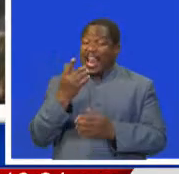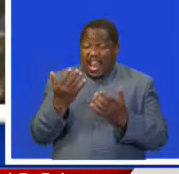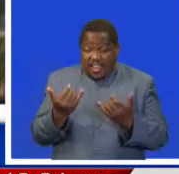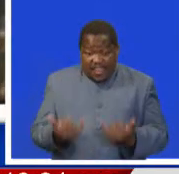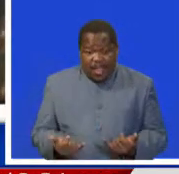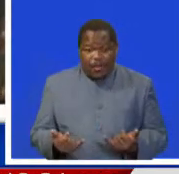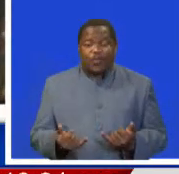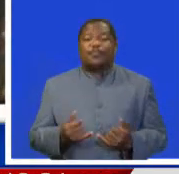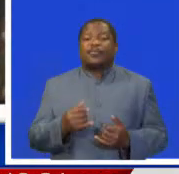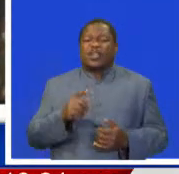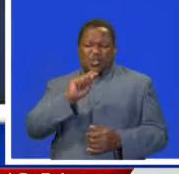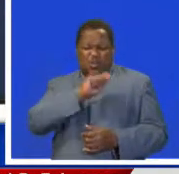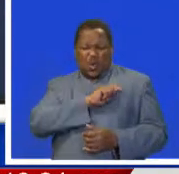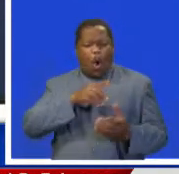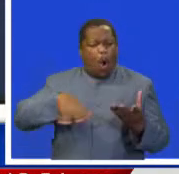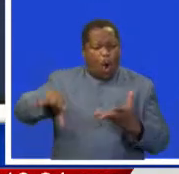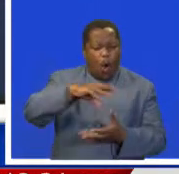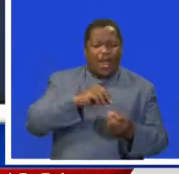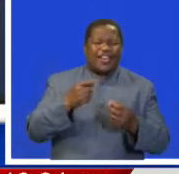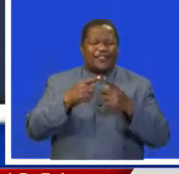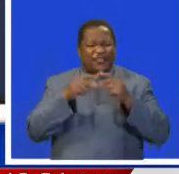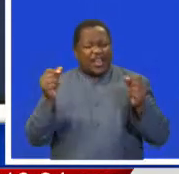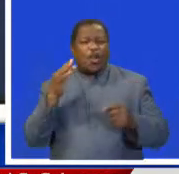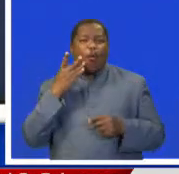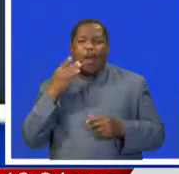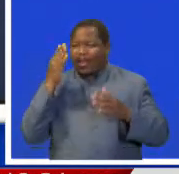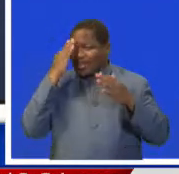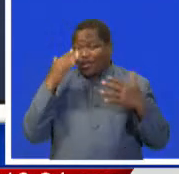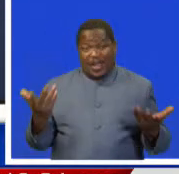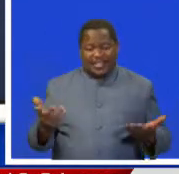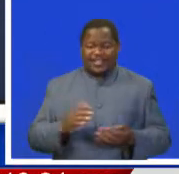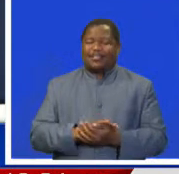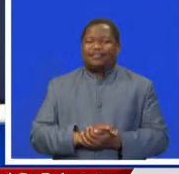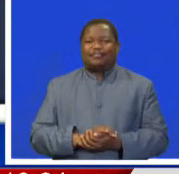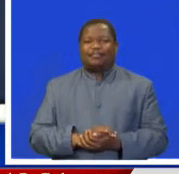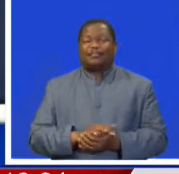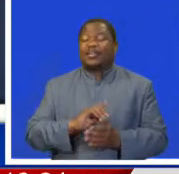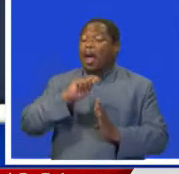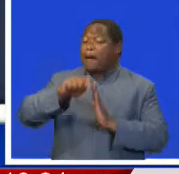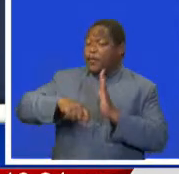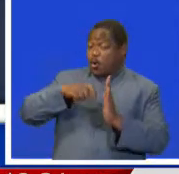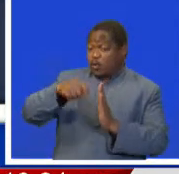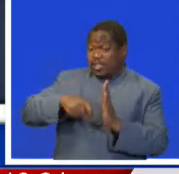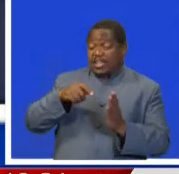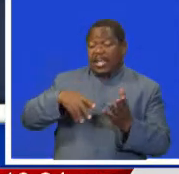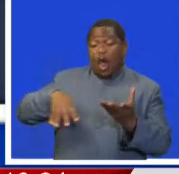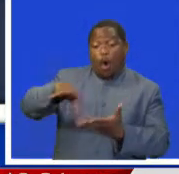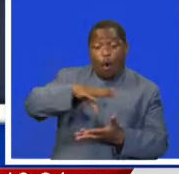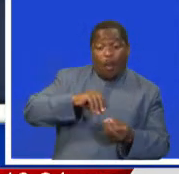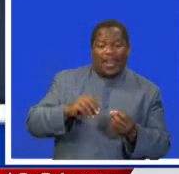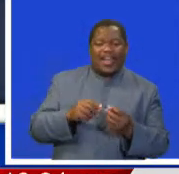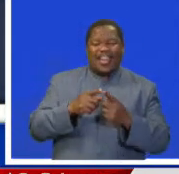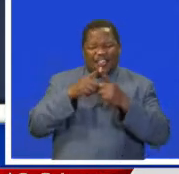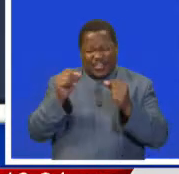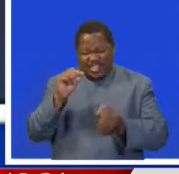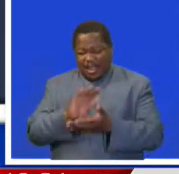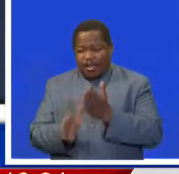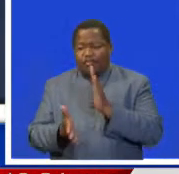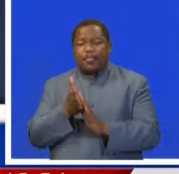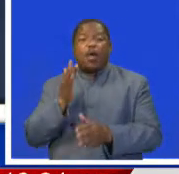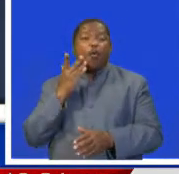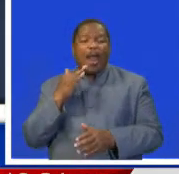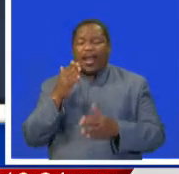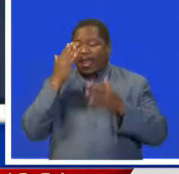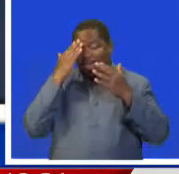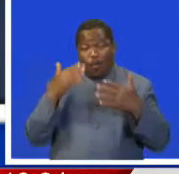ukuthi seyingasebenda Kulukhuni ke lokubeka ukuthi sowonke lo msebenzi utawuphelanini kudaya ngemali esiphakelwa